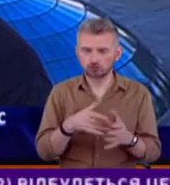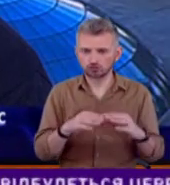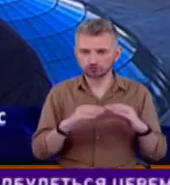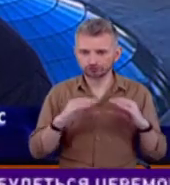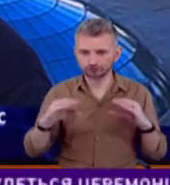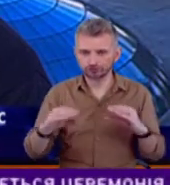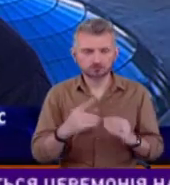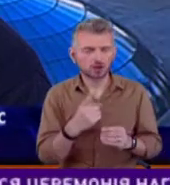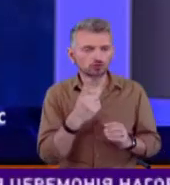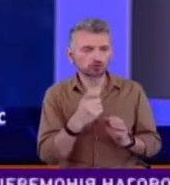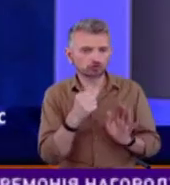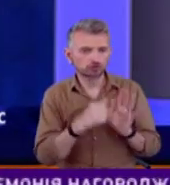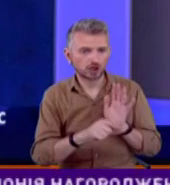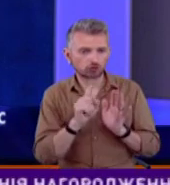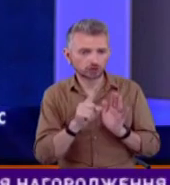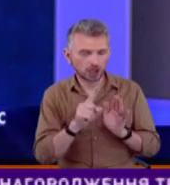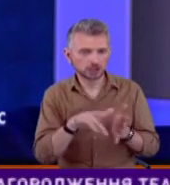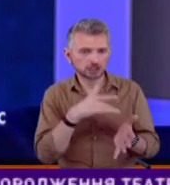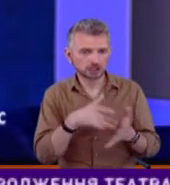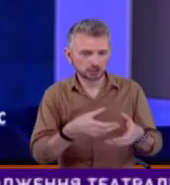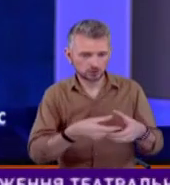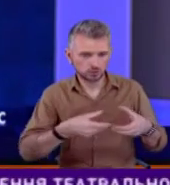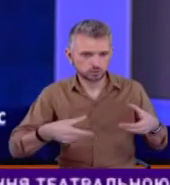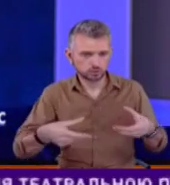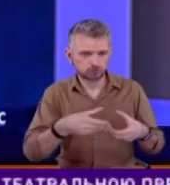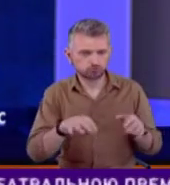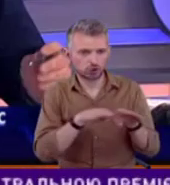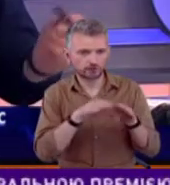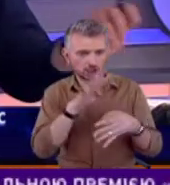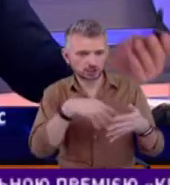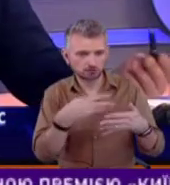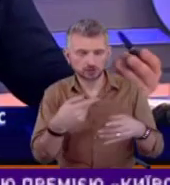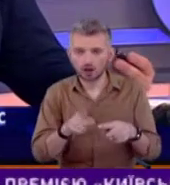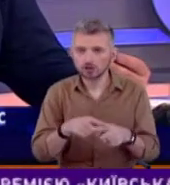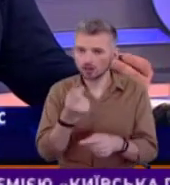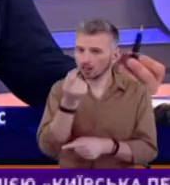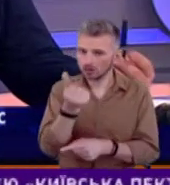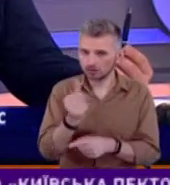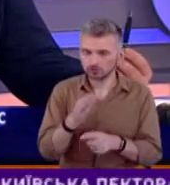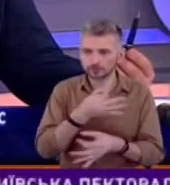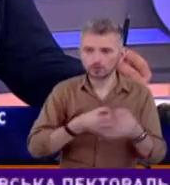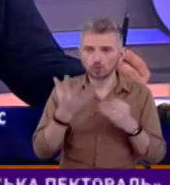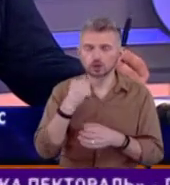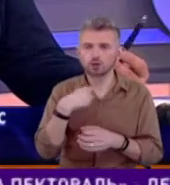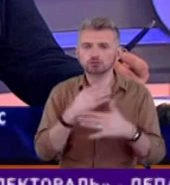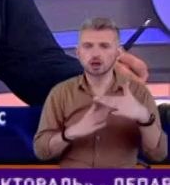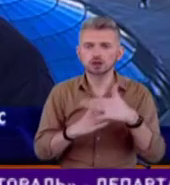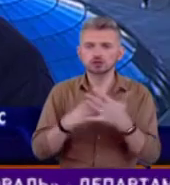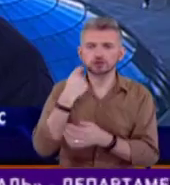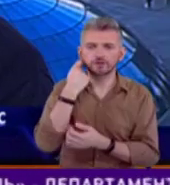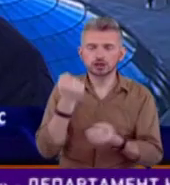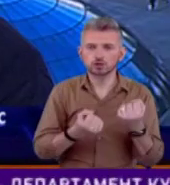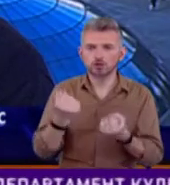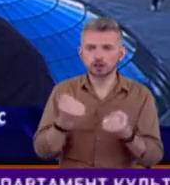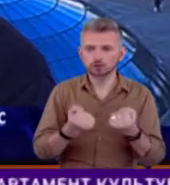161 сторінниця, порівняльна таблиця законопроекту. От, ну, це частину ми пройшли, але коли говориться про граничний вік